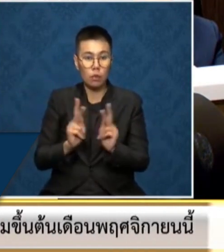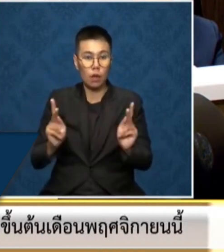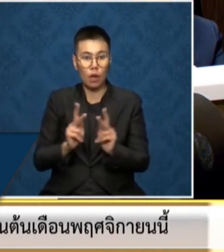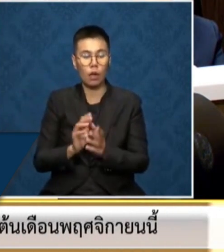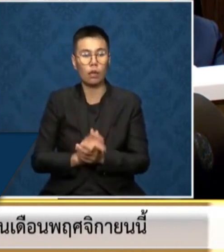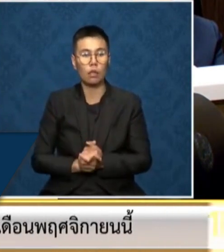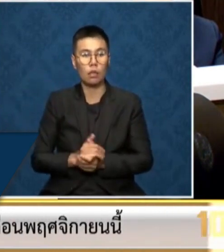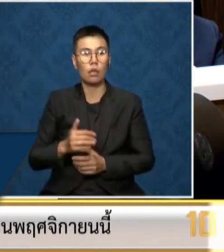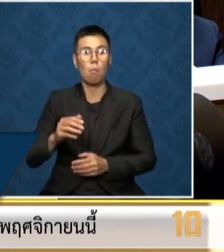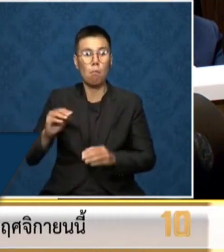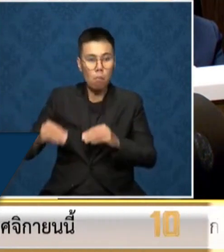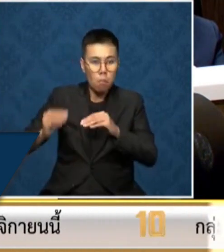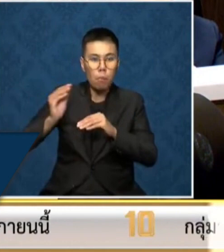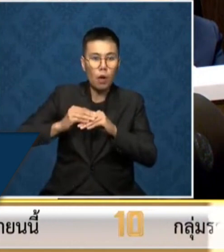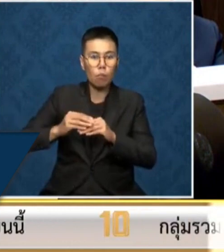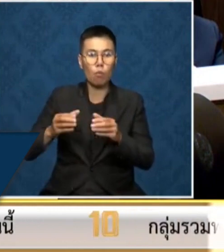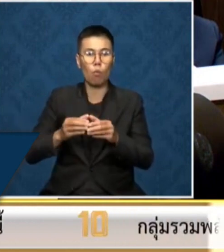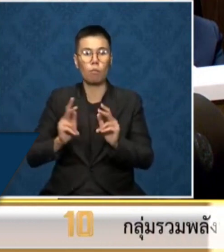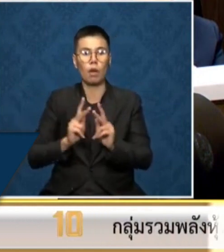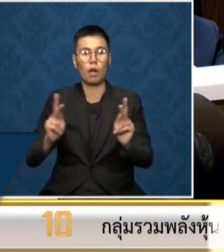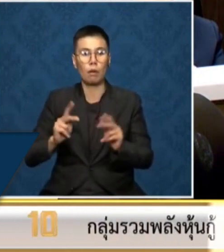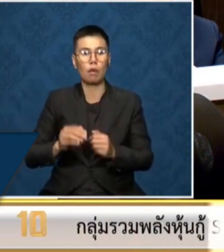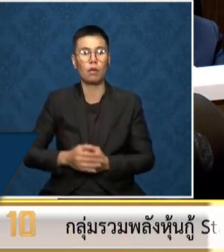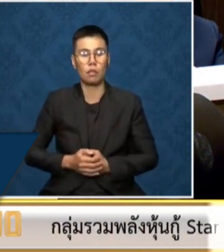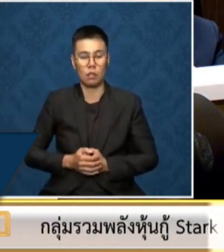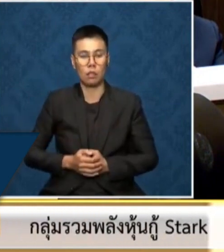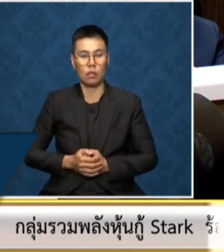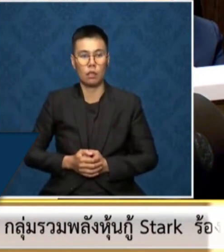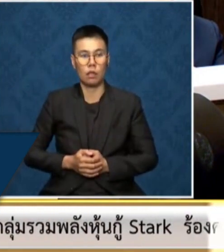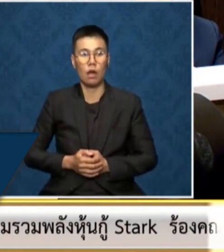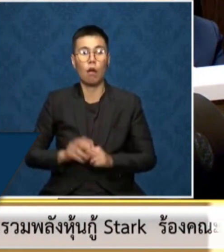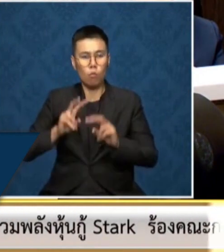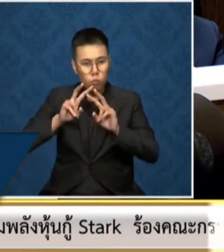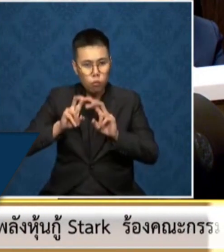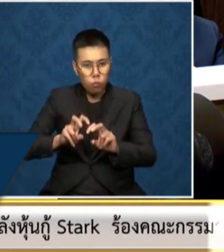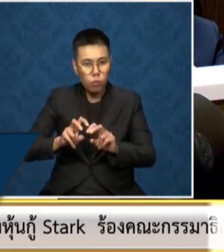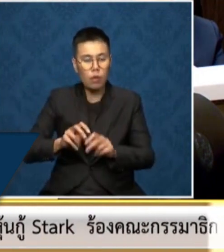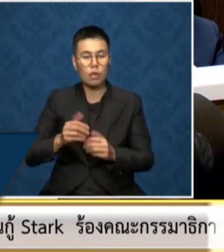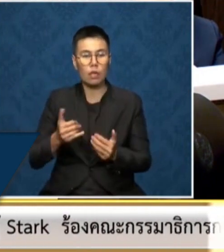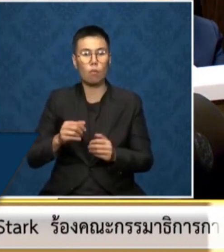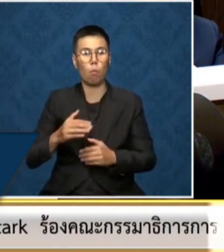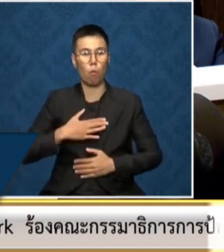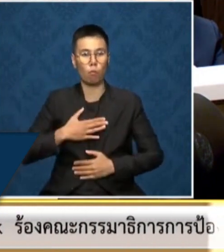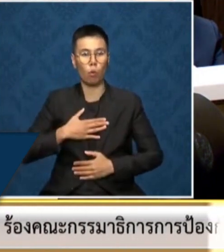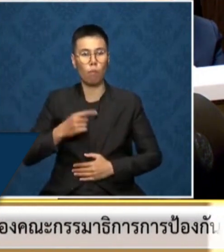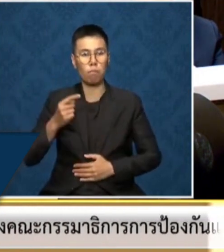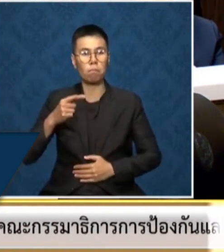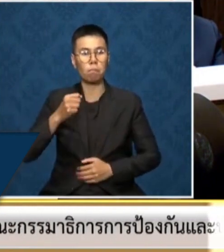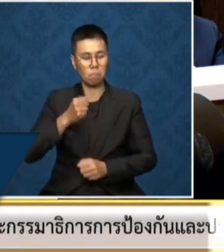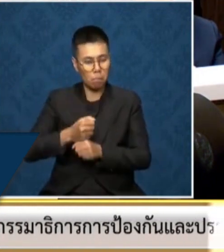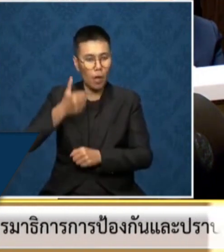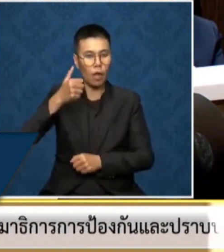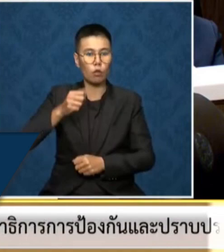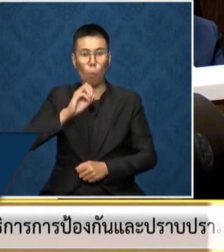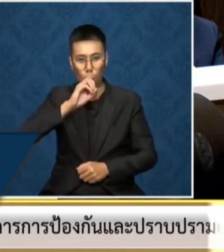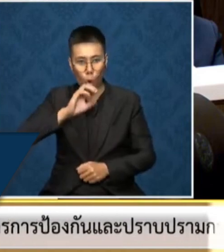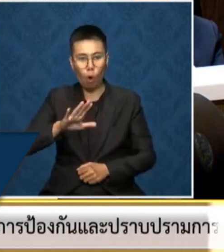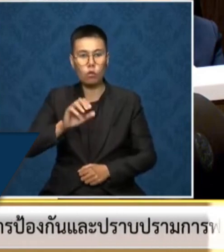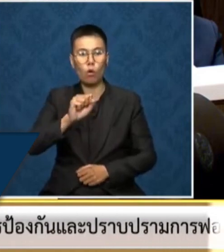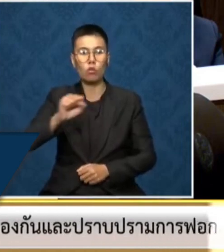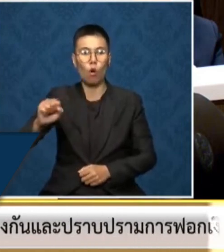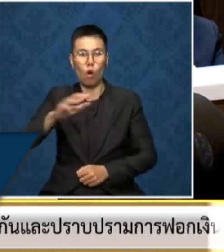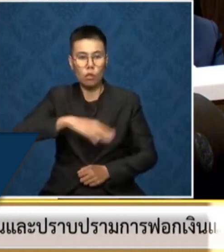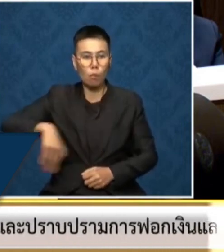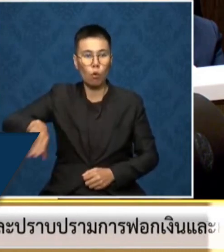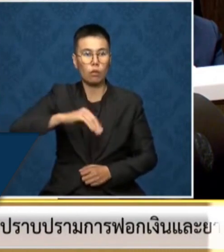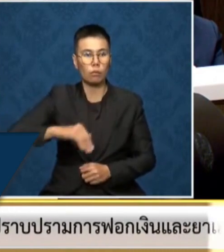ามมอีกขณะหนึ่เพื่อมาศึกสามไม่ได้ นั่นคอความชอบทำประการที่ 3 ทผมคดว่าจำเป็นต้องบอกกัเพื่อนสมาช